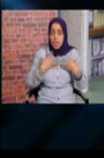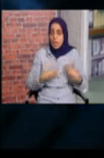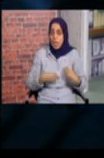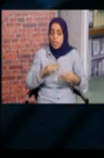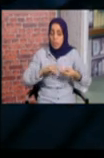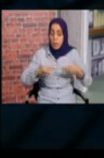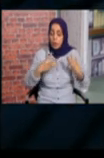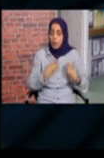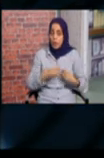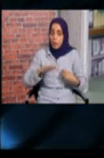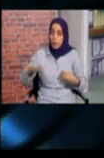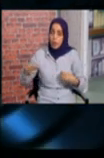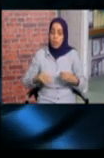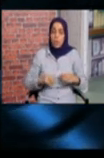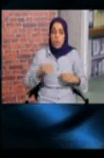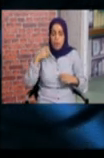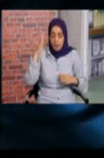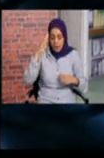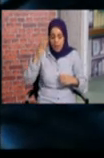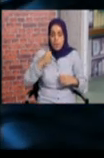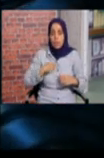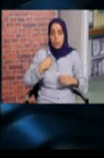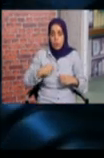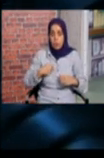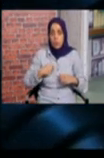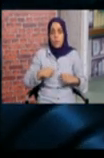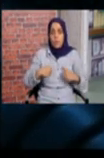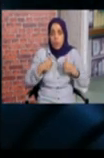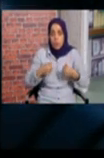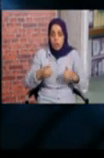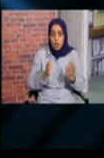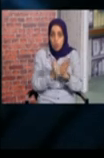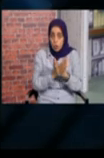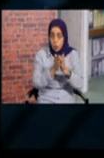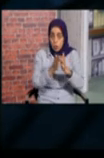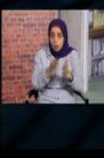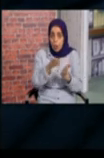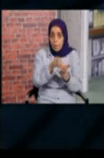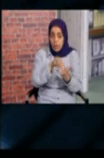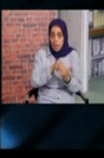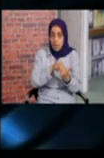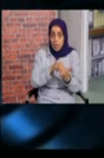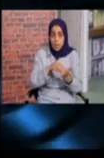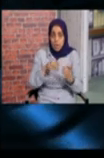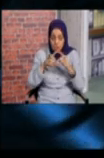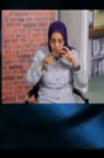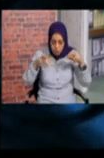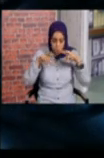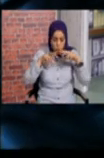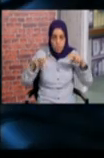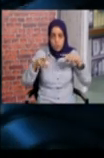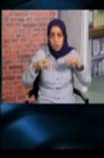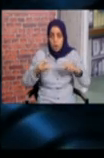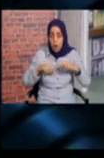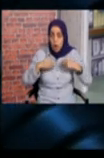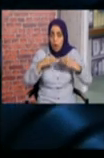يعني انا بحييكي طبعا، دي شيء مهم جدا. في حاله ان الاسره بدأت تشك في سائق الحافلة، كل اللي مطلوب منها